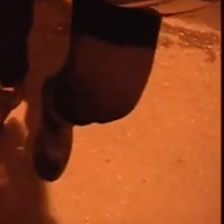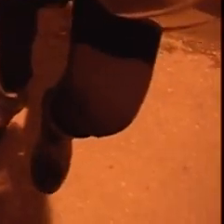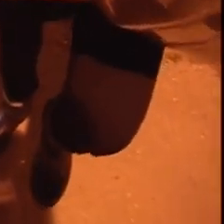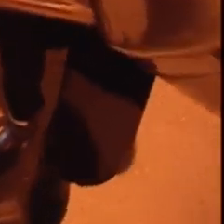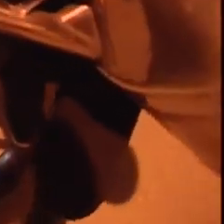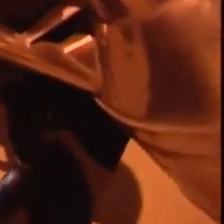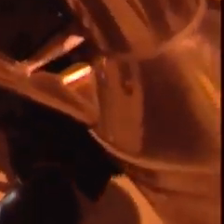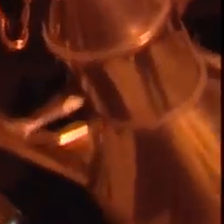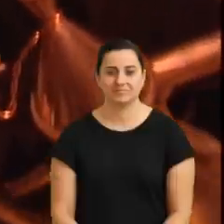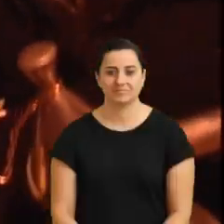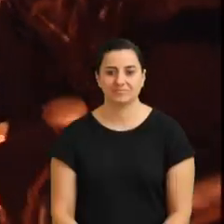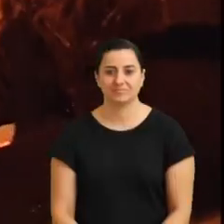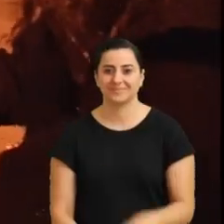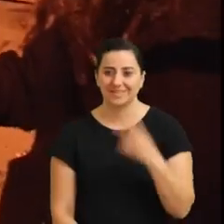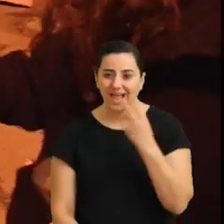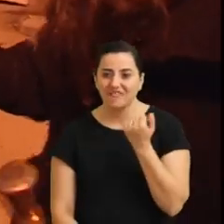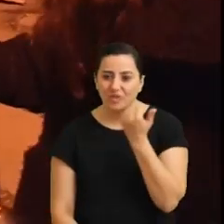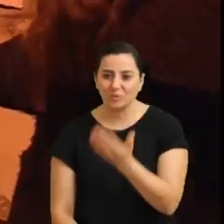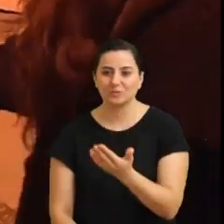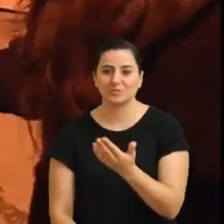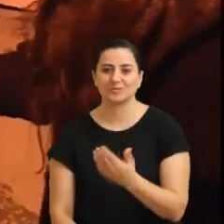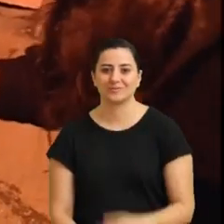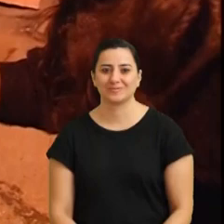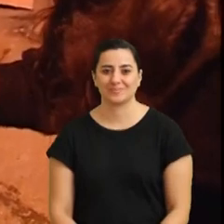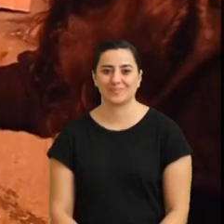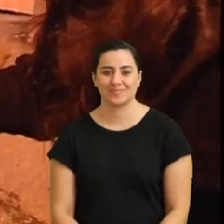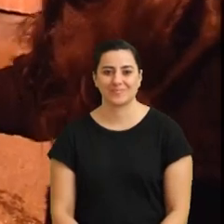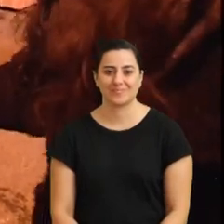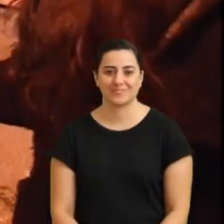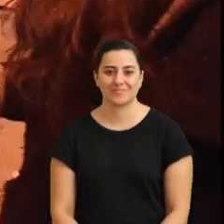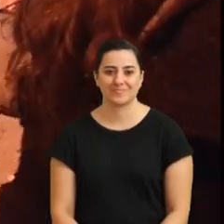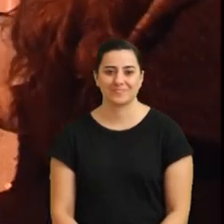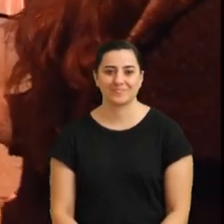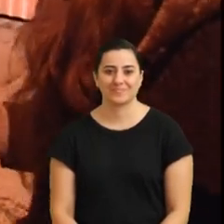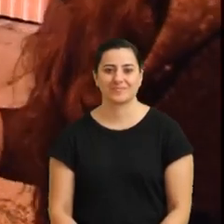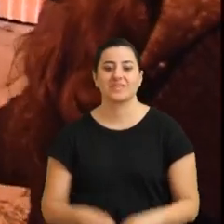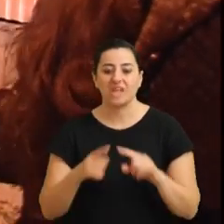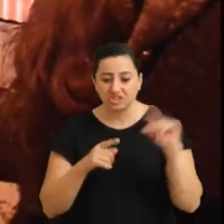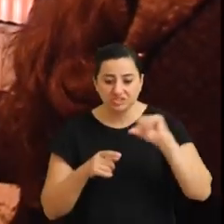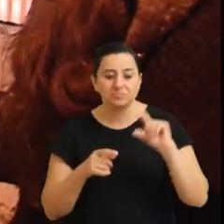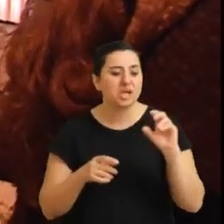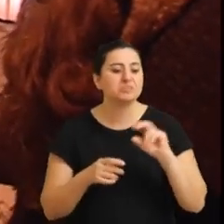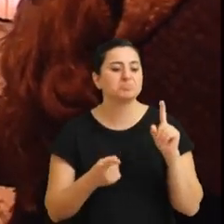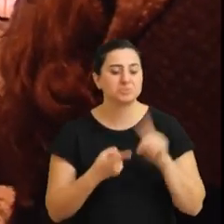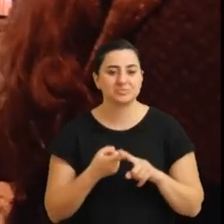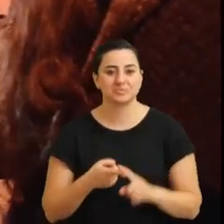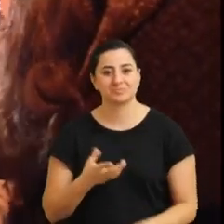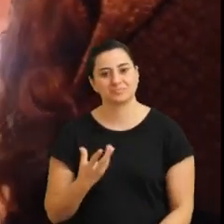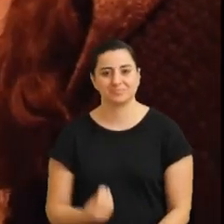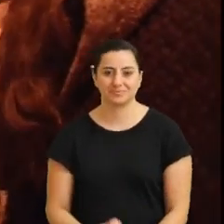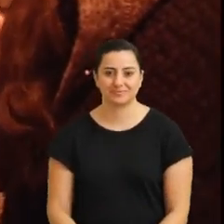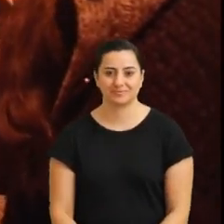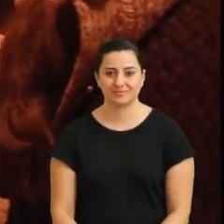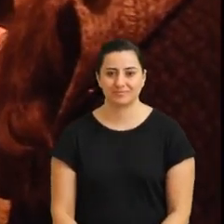Bir bardak doldurdu Pelin. Teyzeciğim afiyet olsun, şifa olsun efendim. Tarçınımız kalmadı. Teşekkür